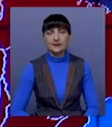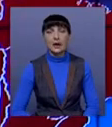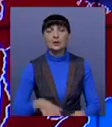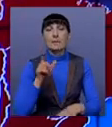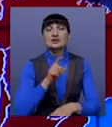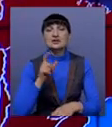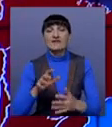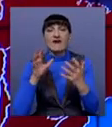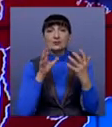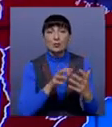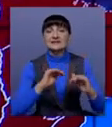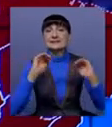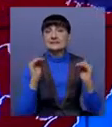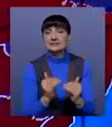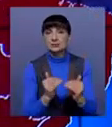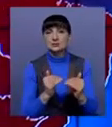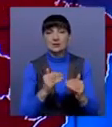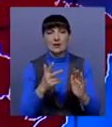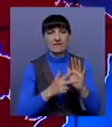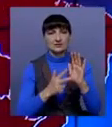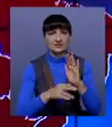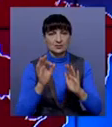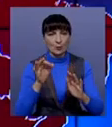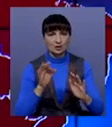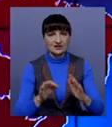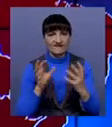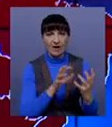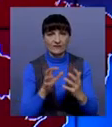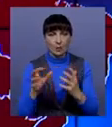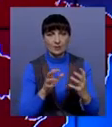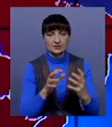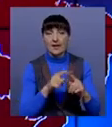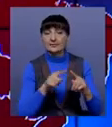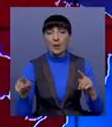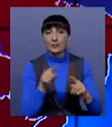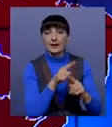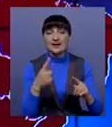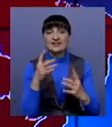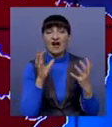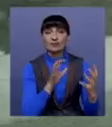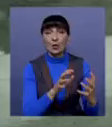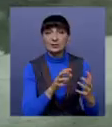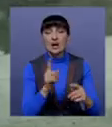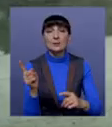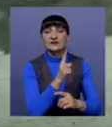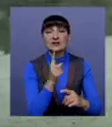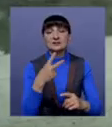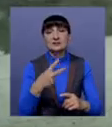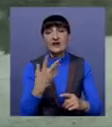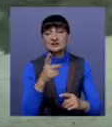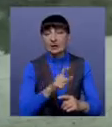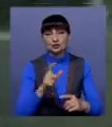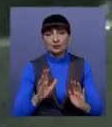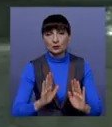Пассажиропоток в автобусах Алматы снизился на более чем 80%. В среднем за рейс на одном общественном транспорте передвигаются 25